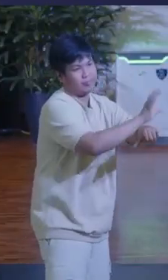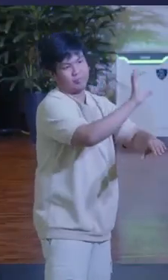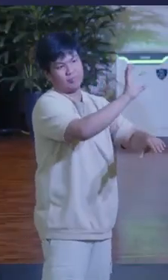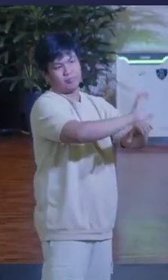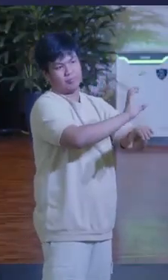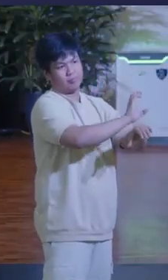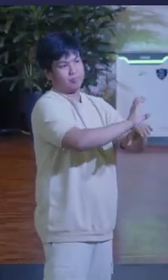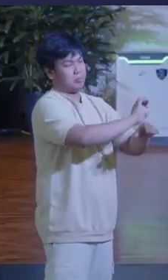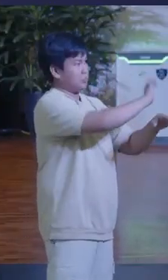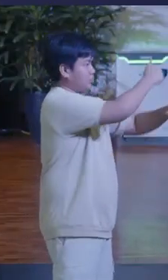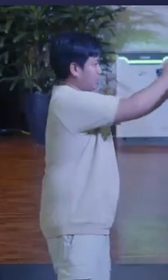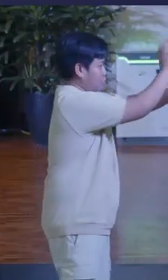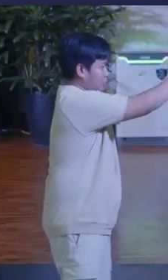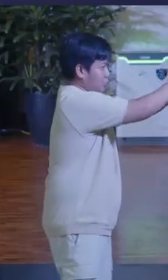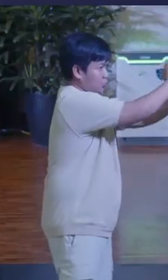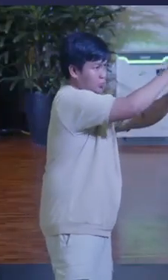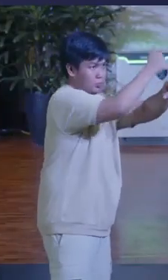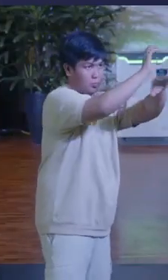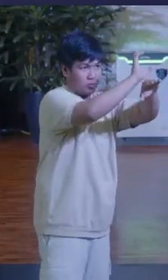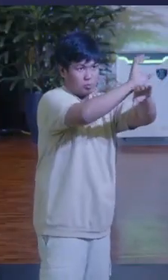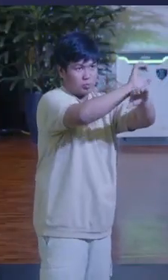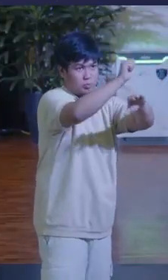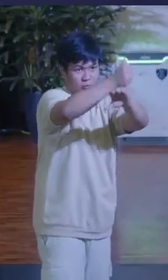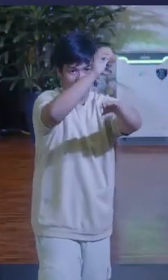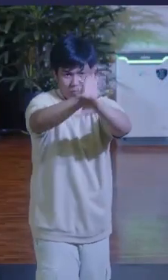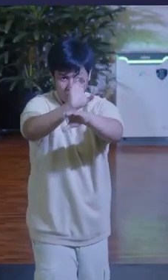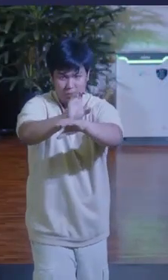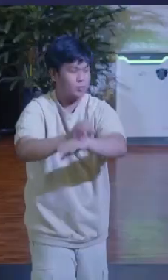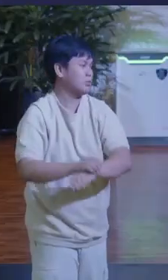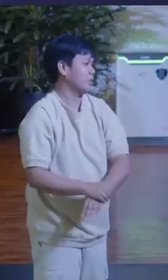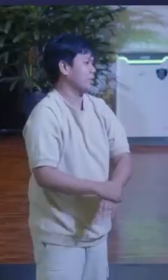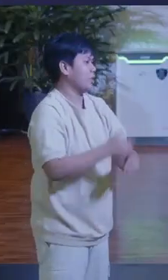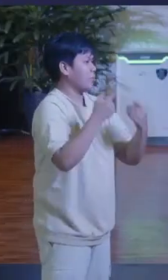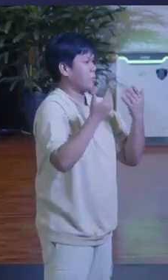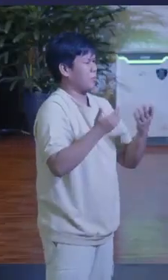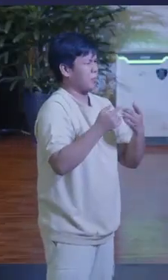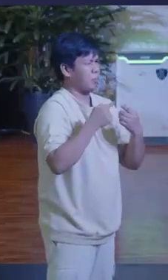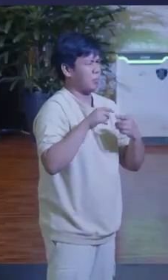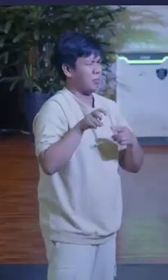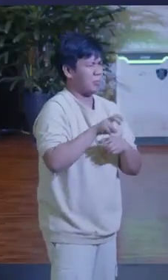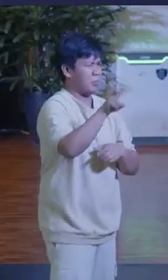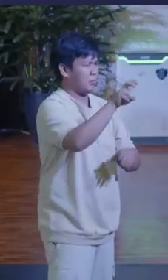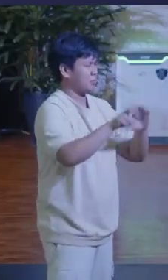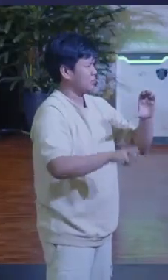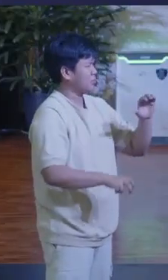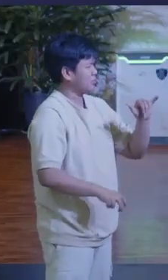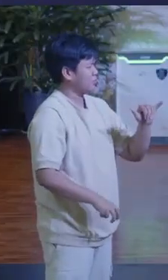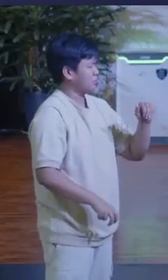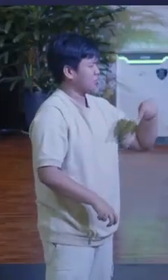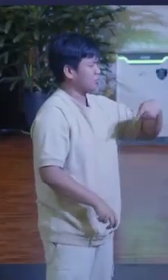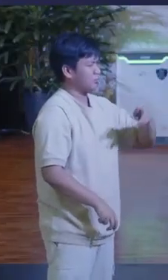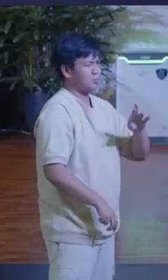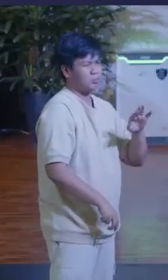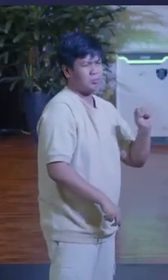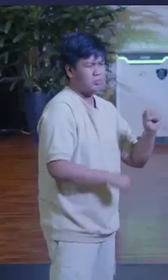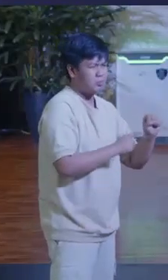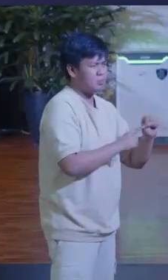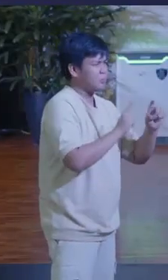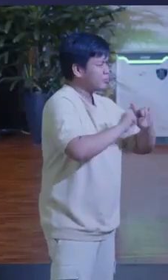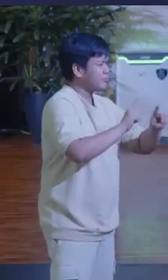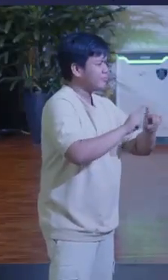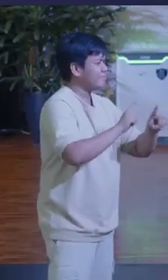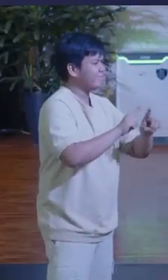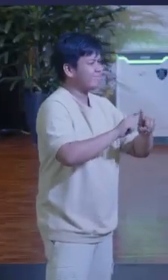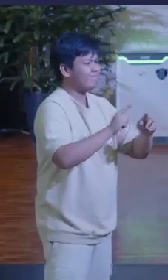ay mula sa Antioch, sa Salamis, nagpunta sa Cyprus, kung saan sila ay nangaral